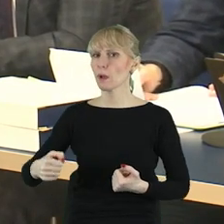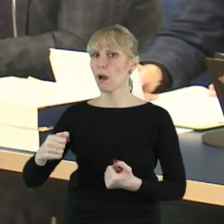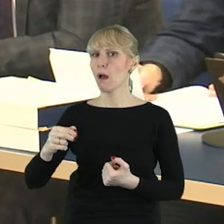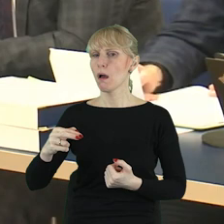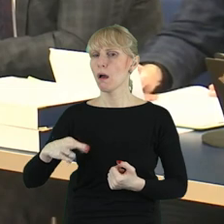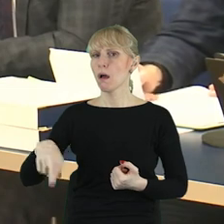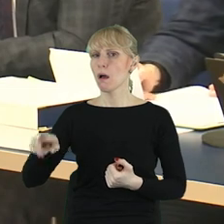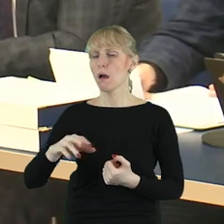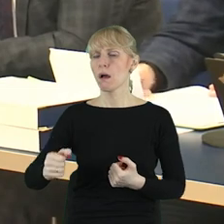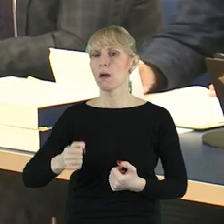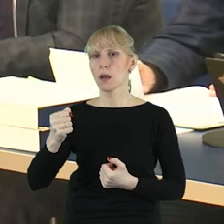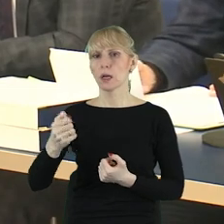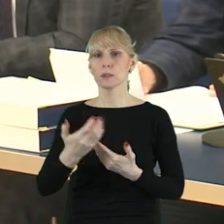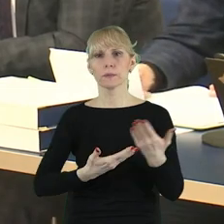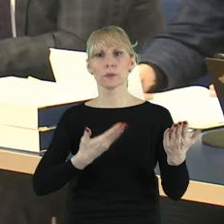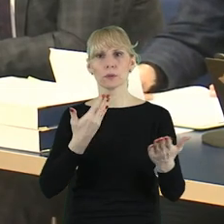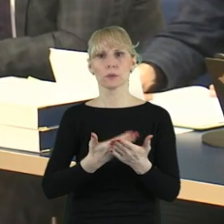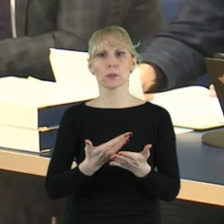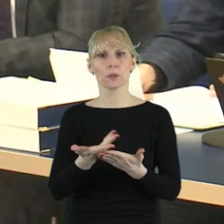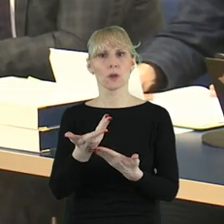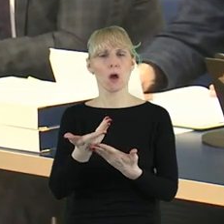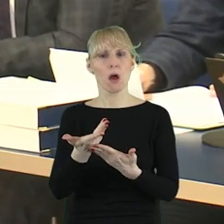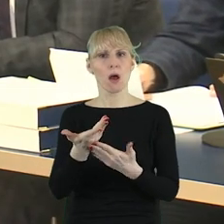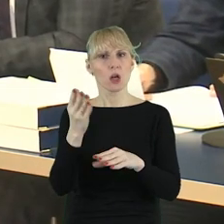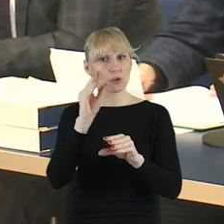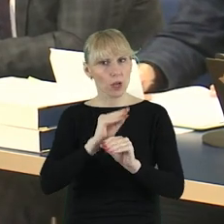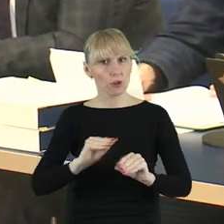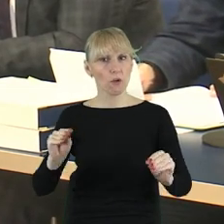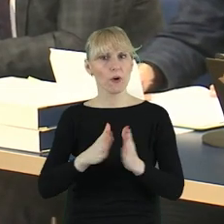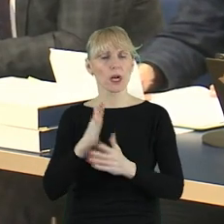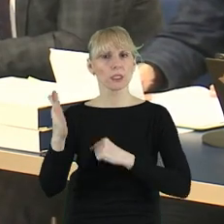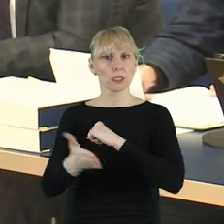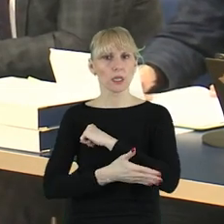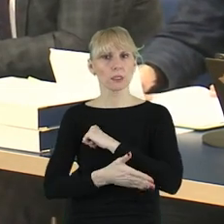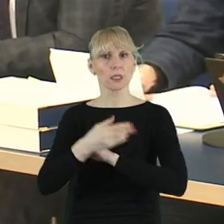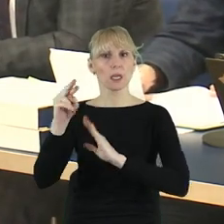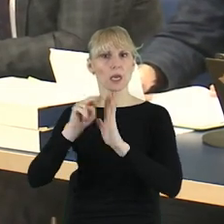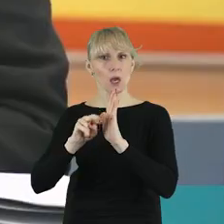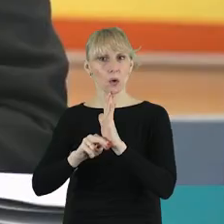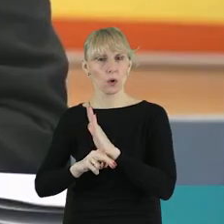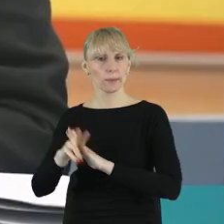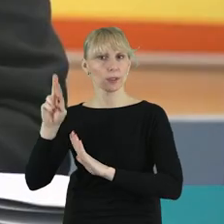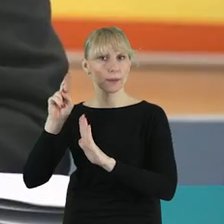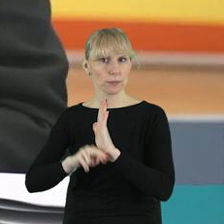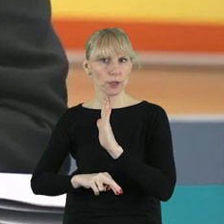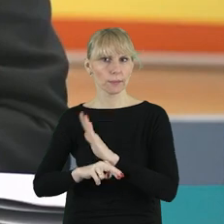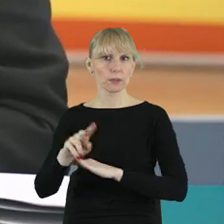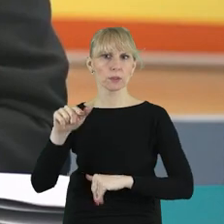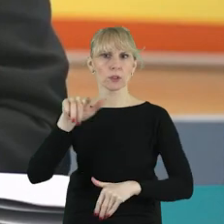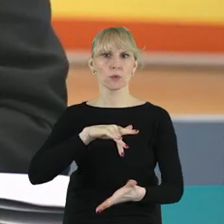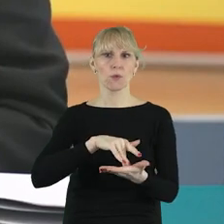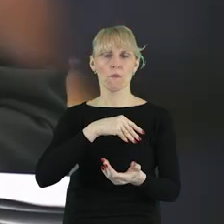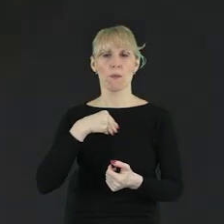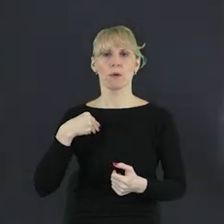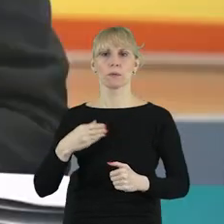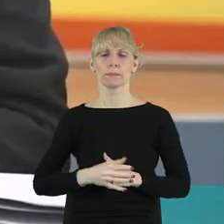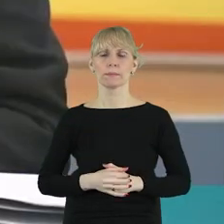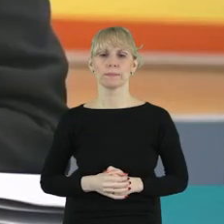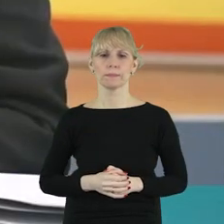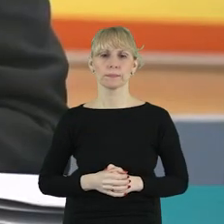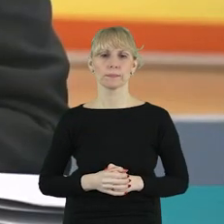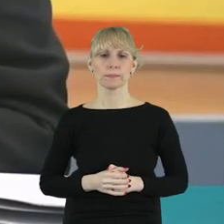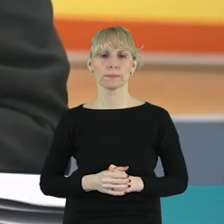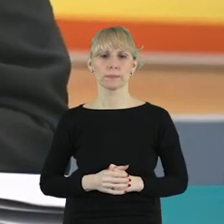zasady, jak również i przepisy. Bardzo dziękuję. Dziękuję bardzo. Proszę bardzo, pan radny Paweł Bliźniuk. Rozumiem, że skąd